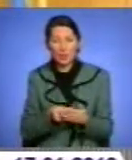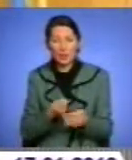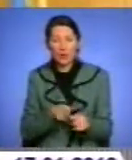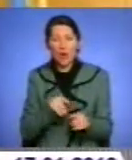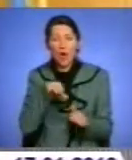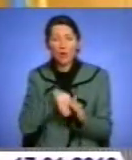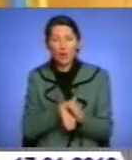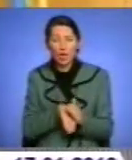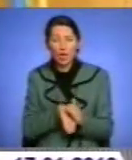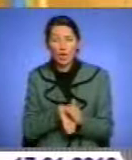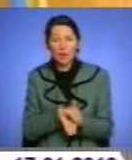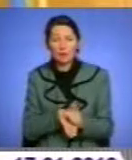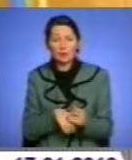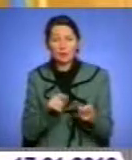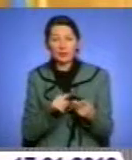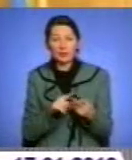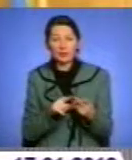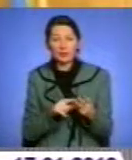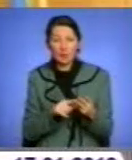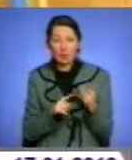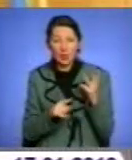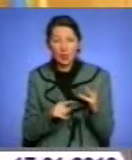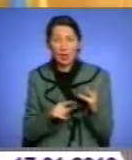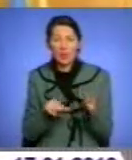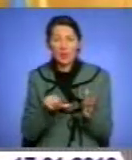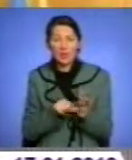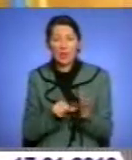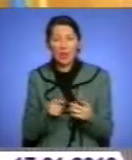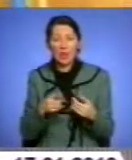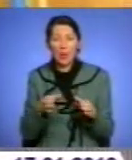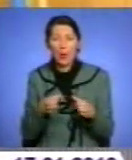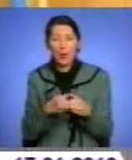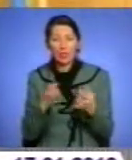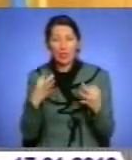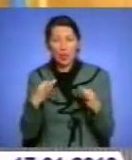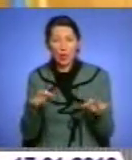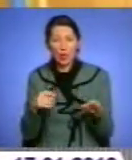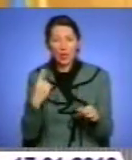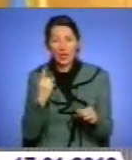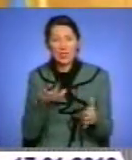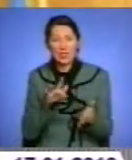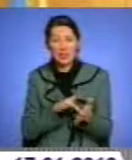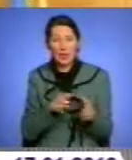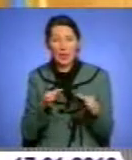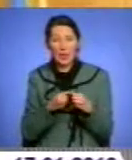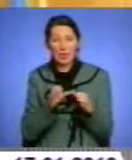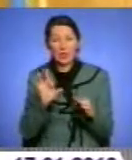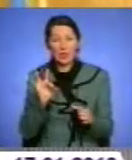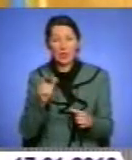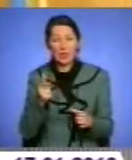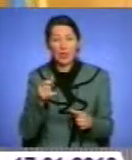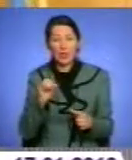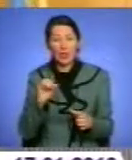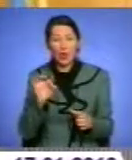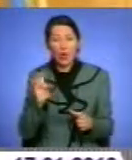раз, два, три представника партії «Свобода», «Єдиний центр», «Партія регіонів» і навіть